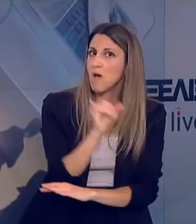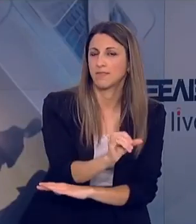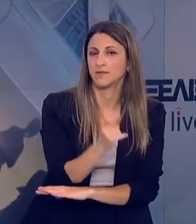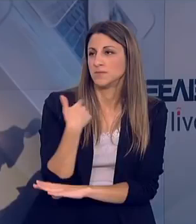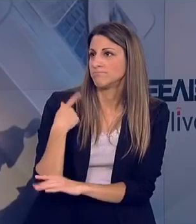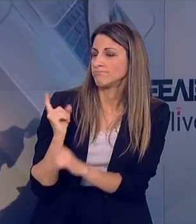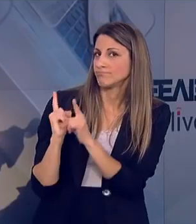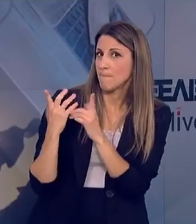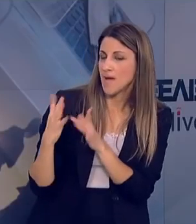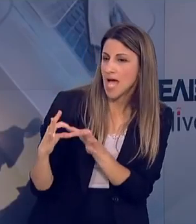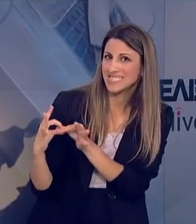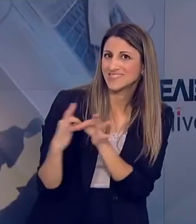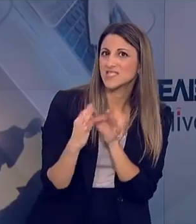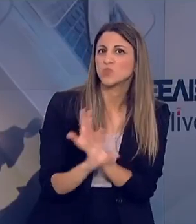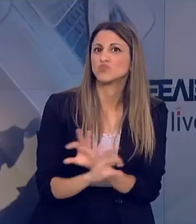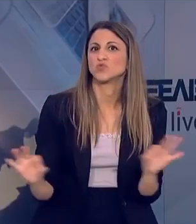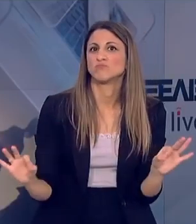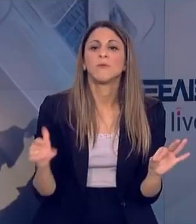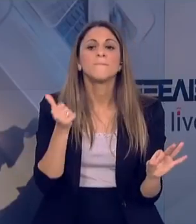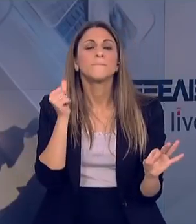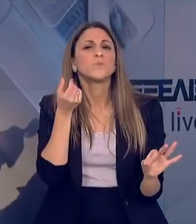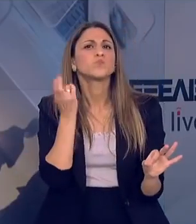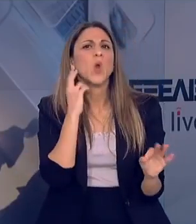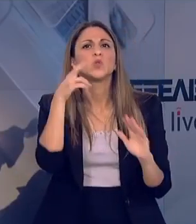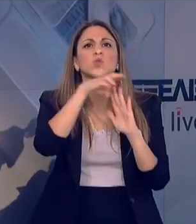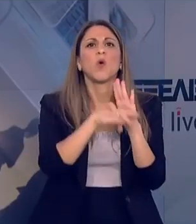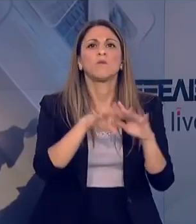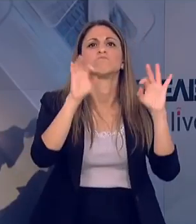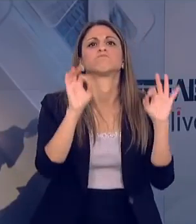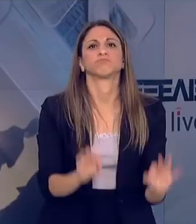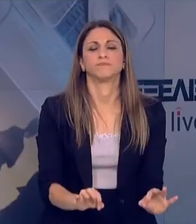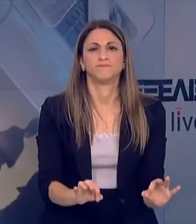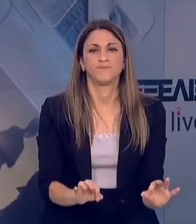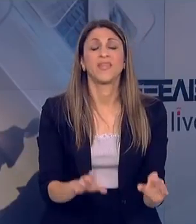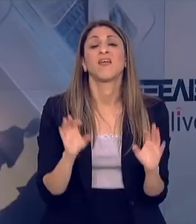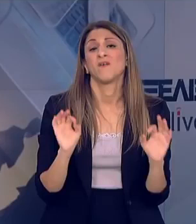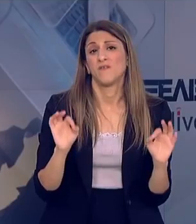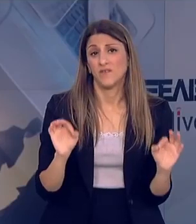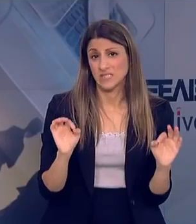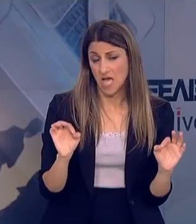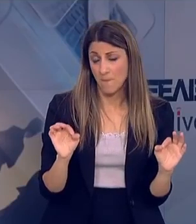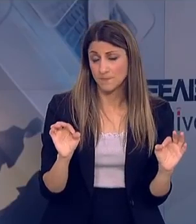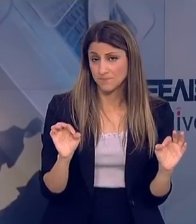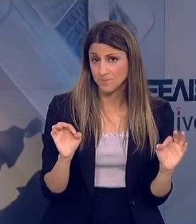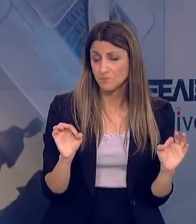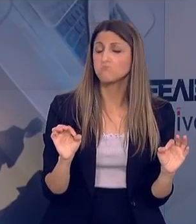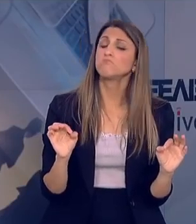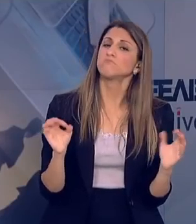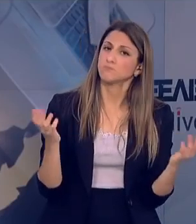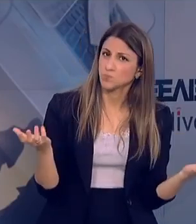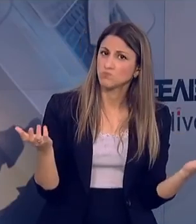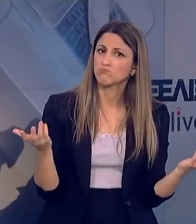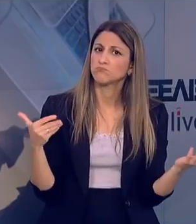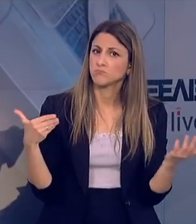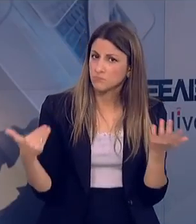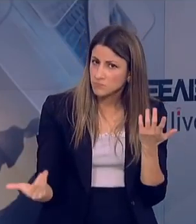και κάναμε όσα προβλέπουν τα πρωτόκολλα. Από εκεί και πέρα αντιλαμβάνομαι ότι υπήρξε μία προσέγγιση επιδημιολογική. Προφανώς δεν υπάρχει